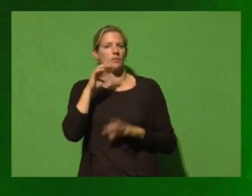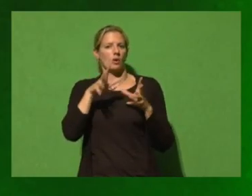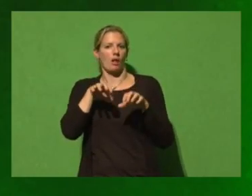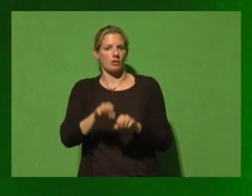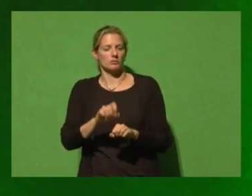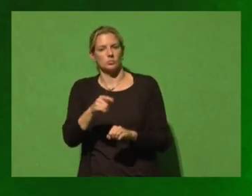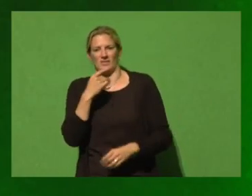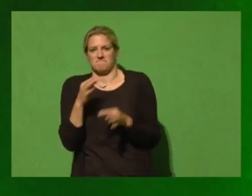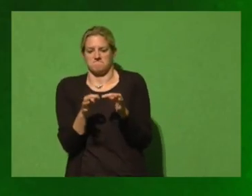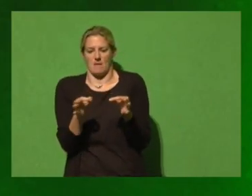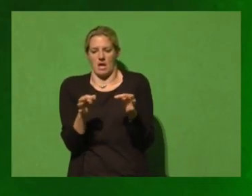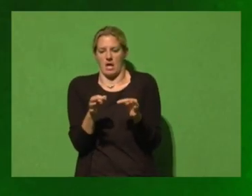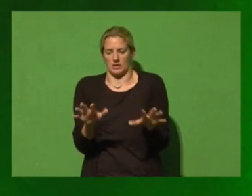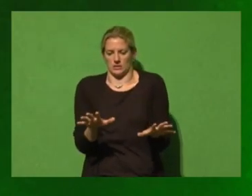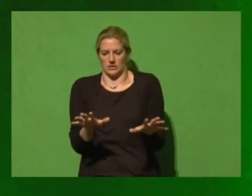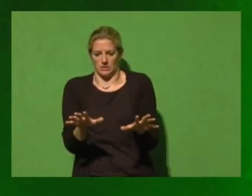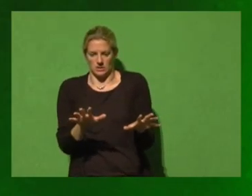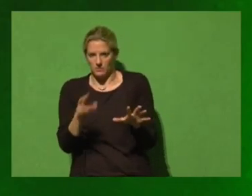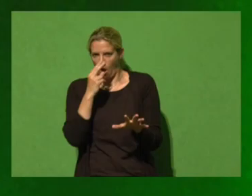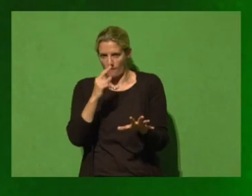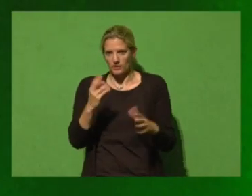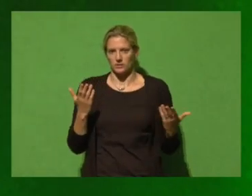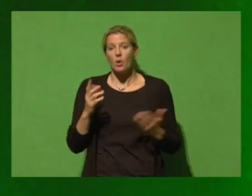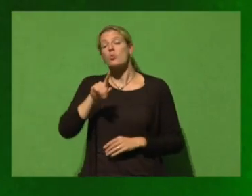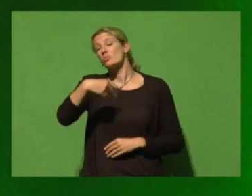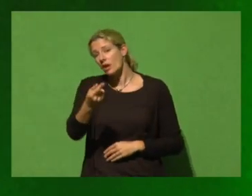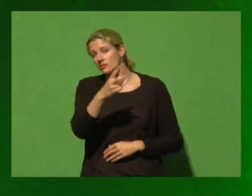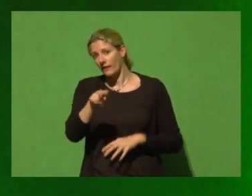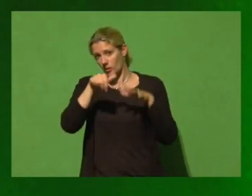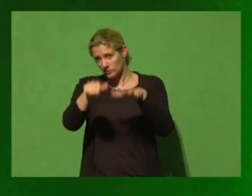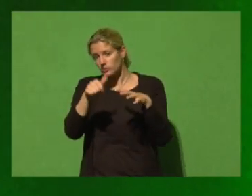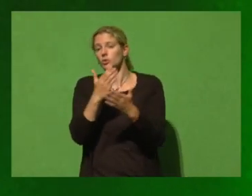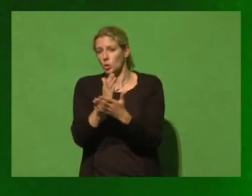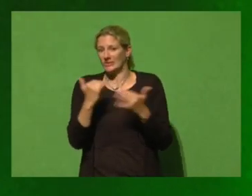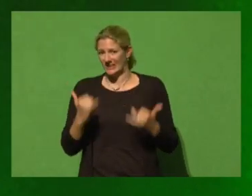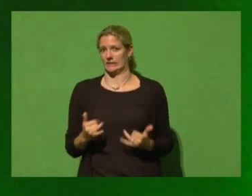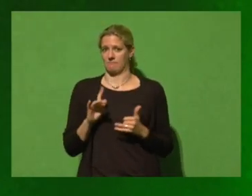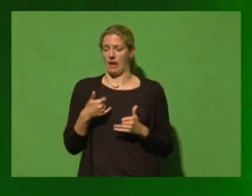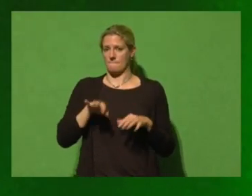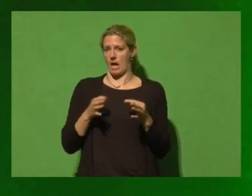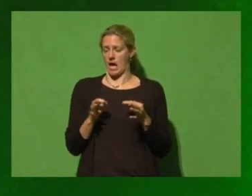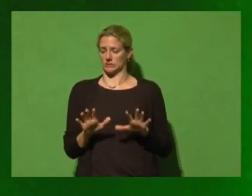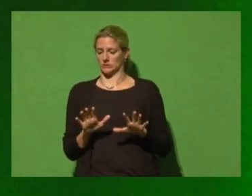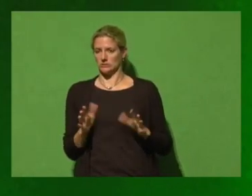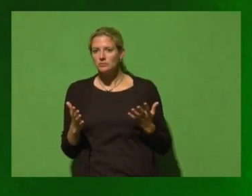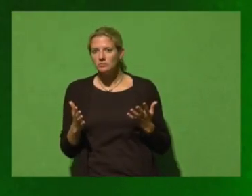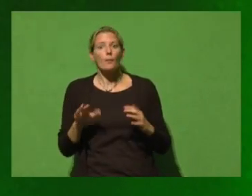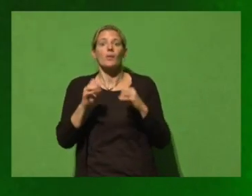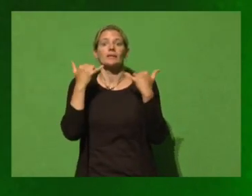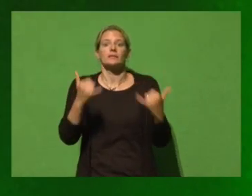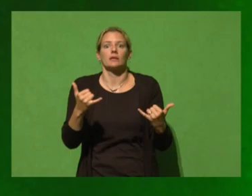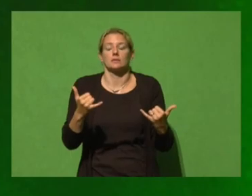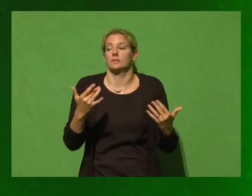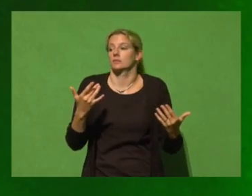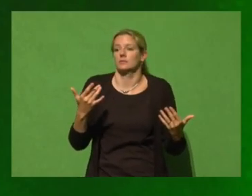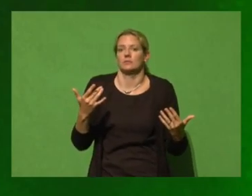mit Augenmaß vorgegangen werden muss. Und bei der neuen Aufstellung 2016 gehen wir auch schon an dieses Kapitel ran. Was wir jetzt nicht machen dürfen, ist in